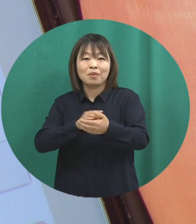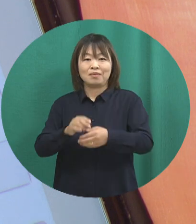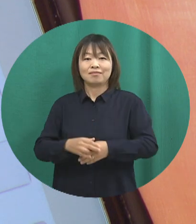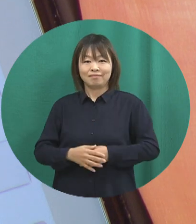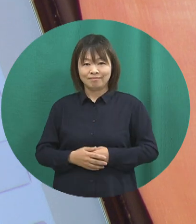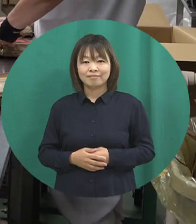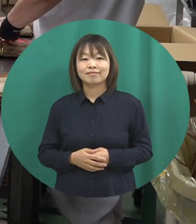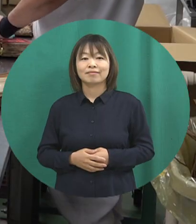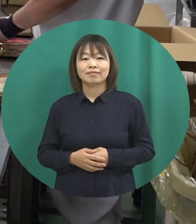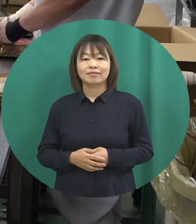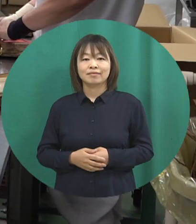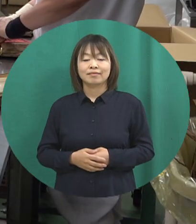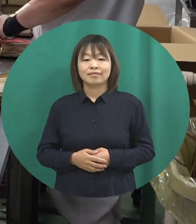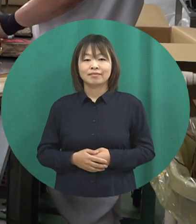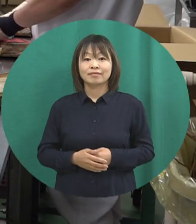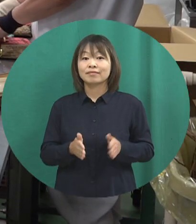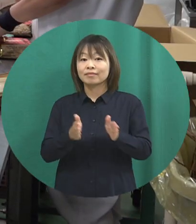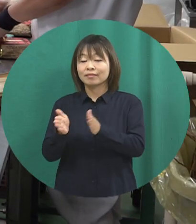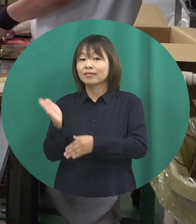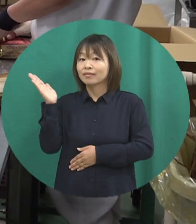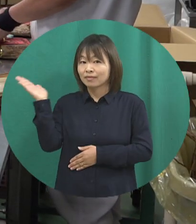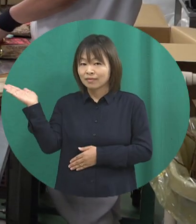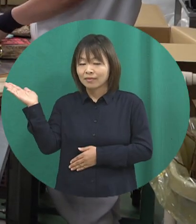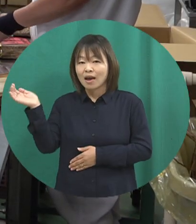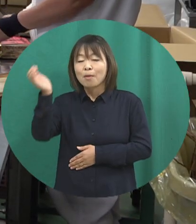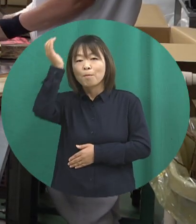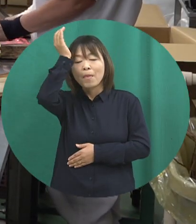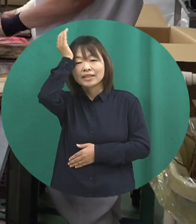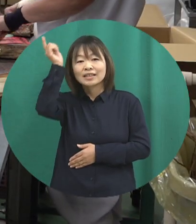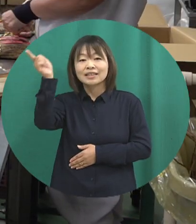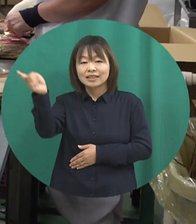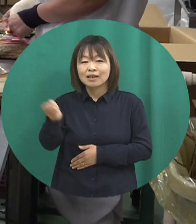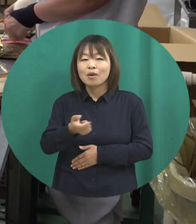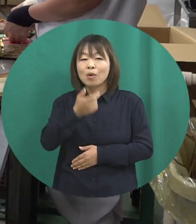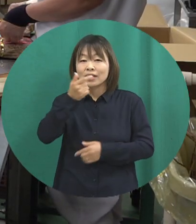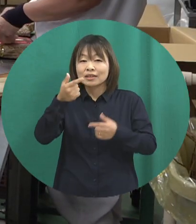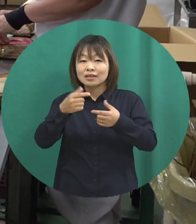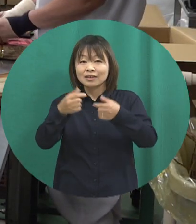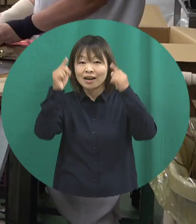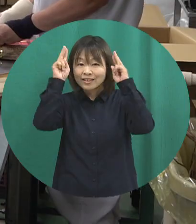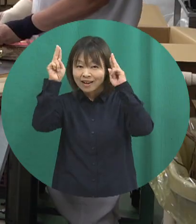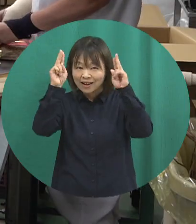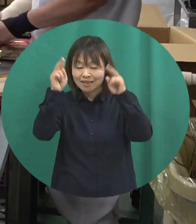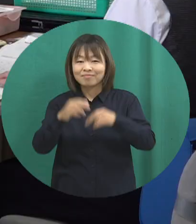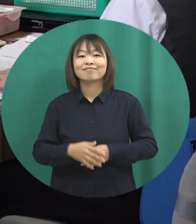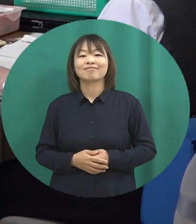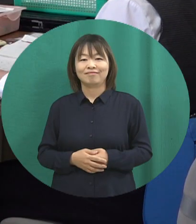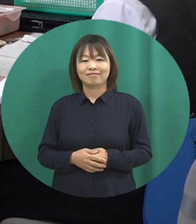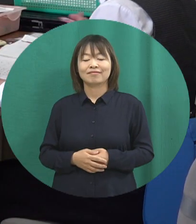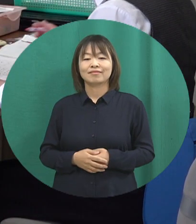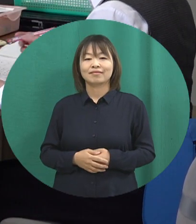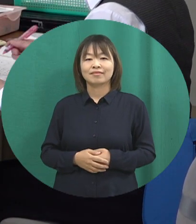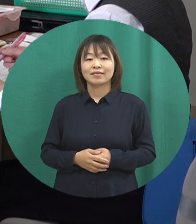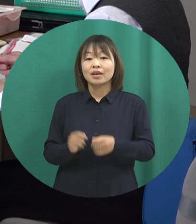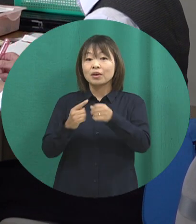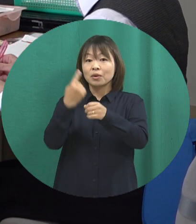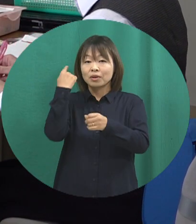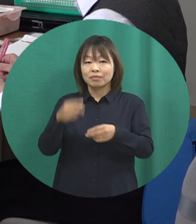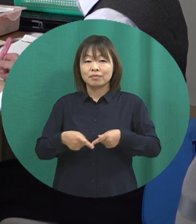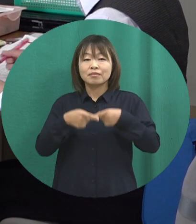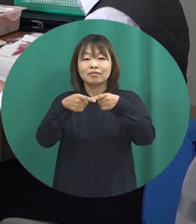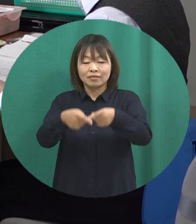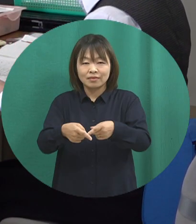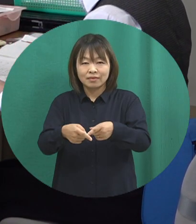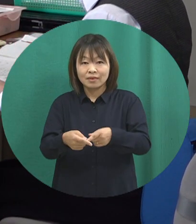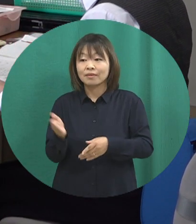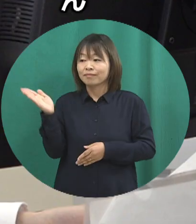。こちらは正木町のお菓子の製造メーカー。去年入社した